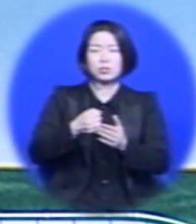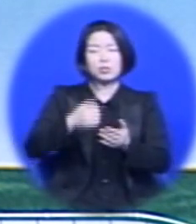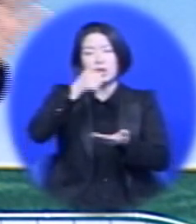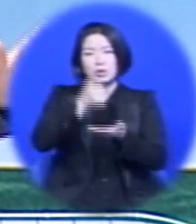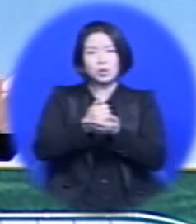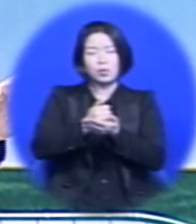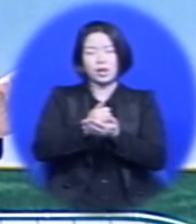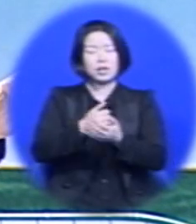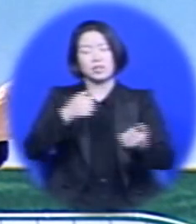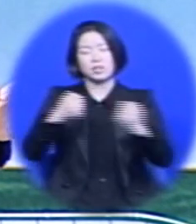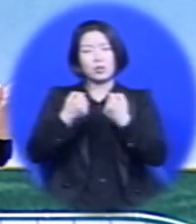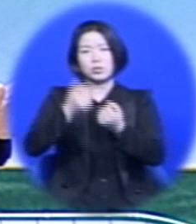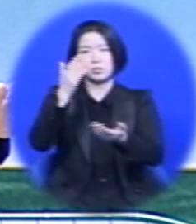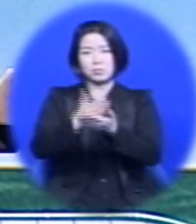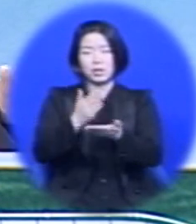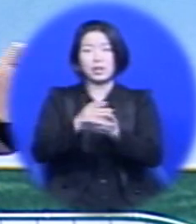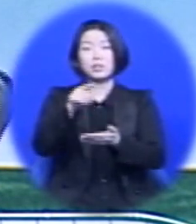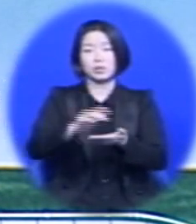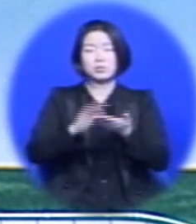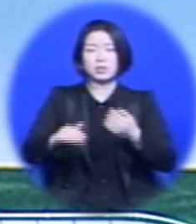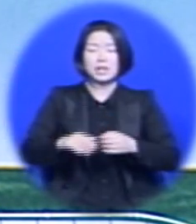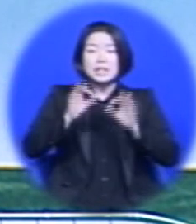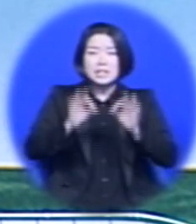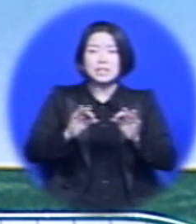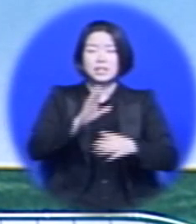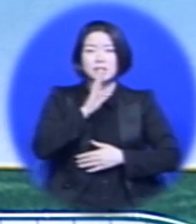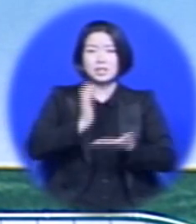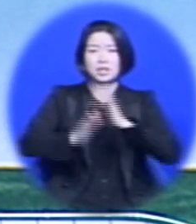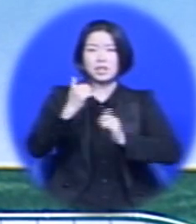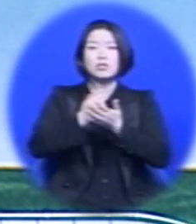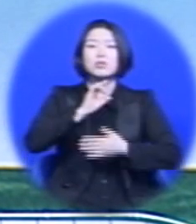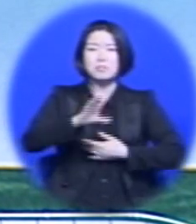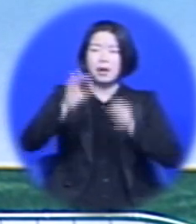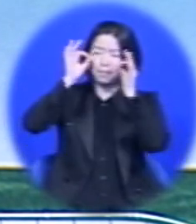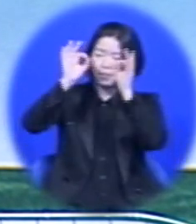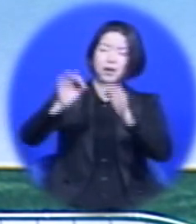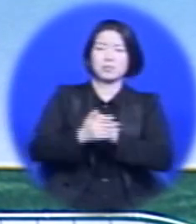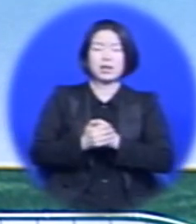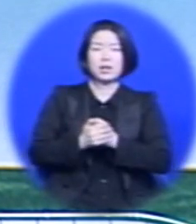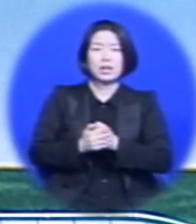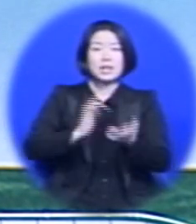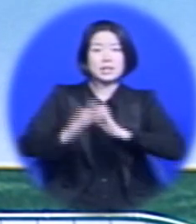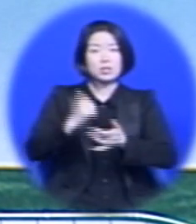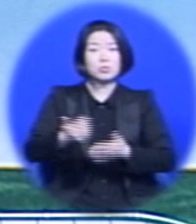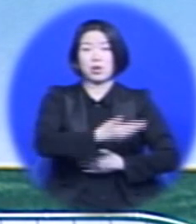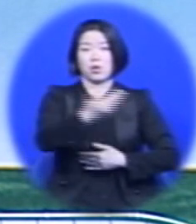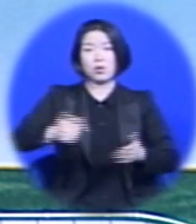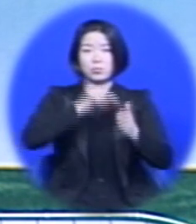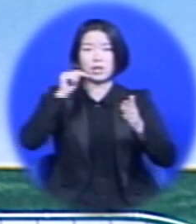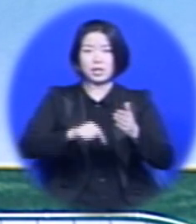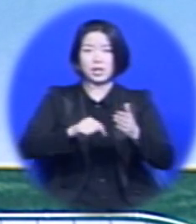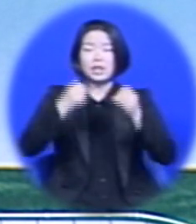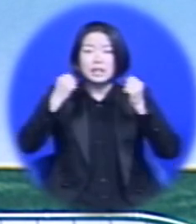싸우려고 하지 말라는 뜻입니다 이제는 진짜 예수님을 바라보라는 예수님이 여러분 안에 계신 것을 진짜